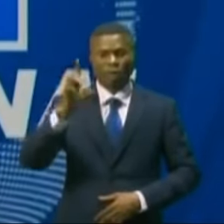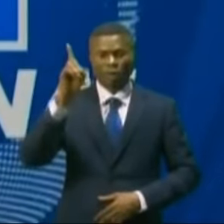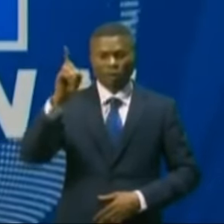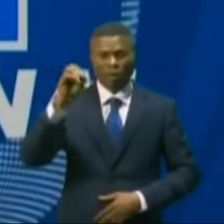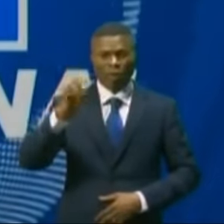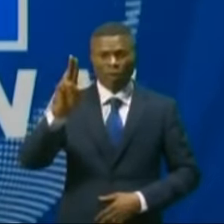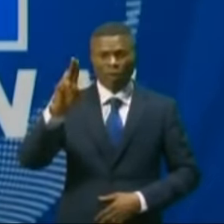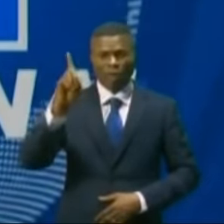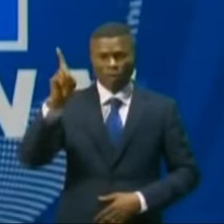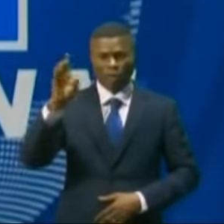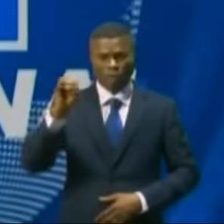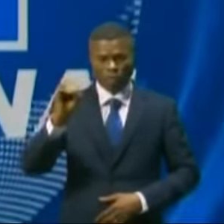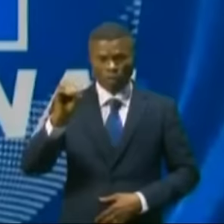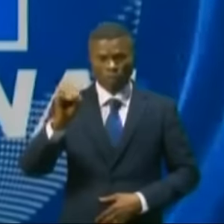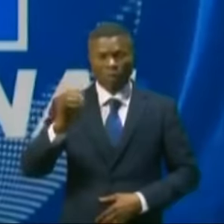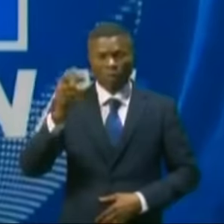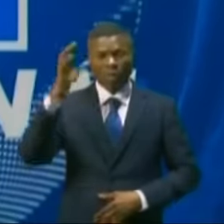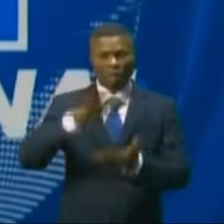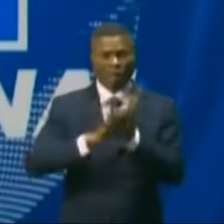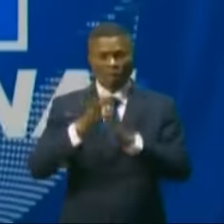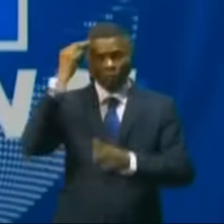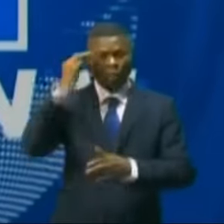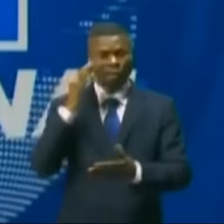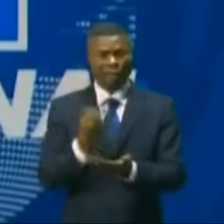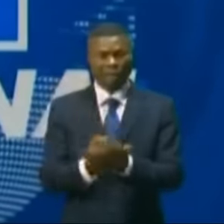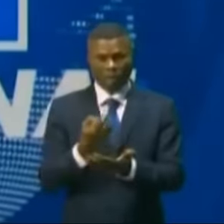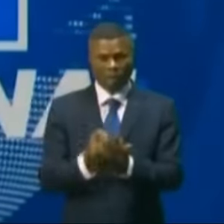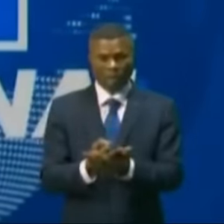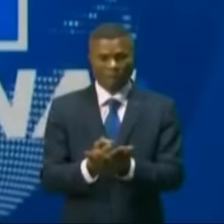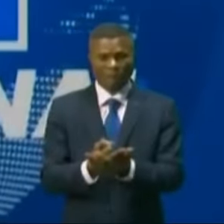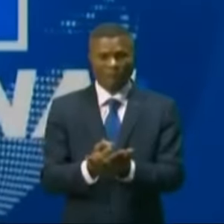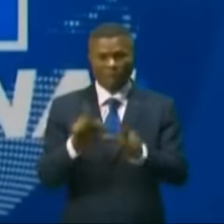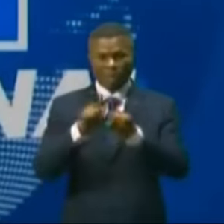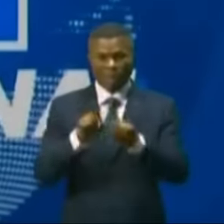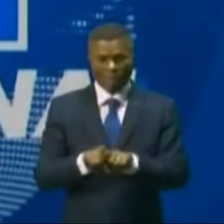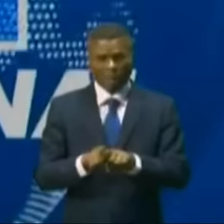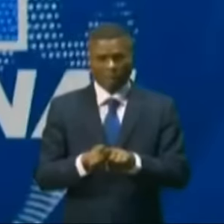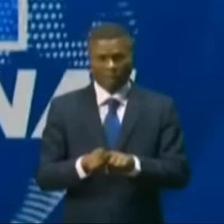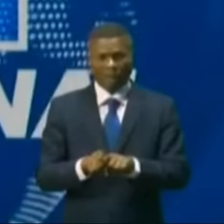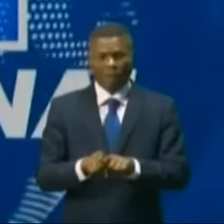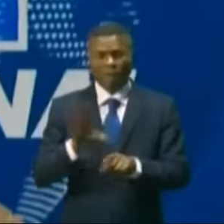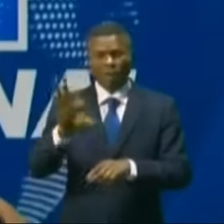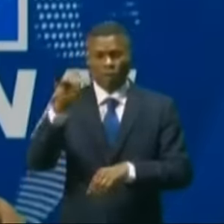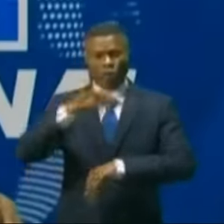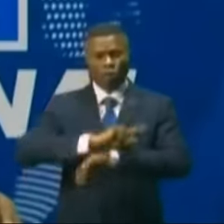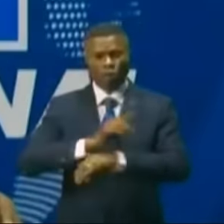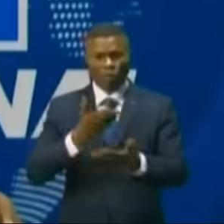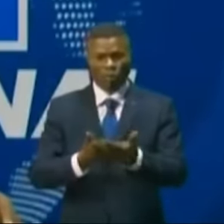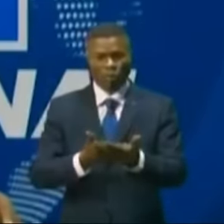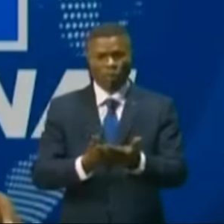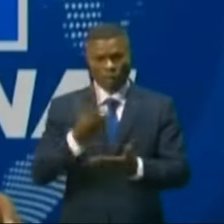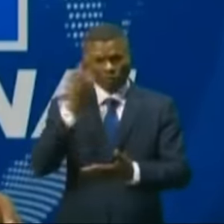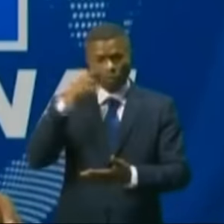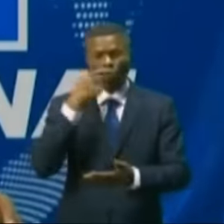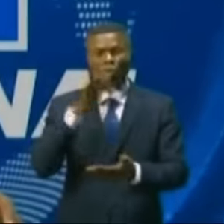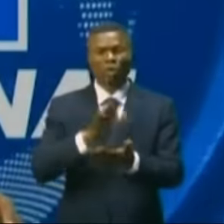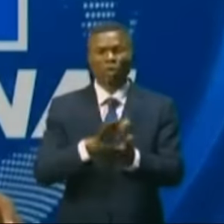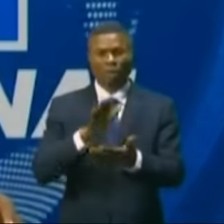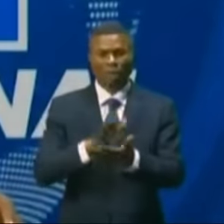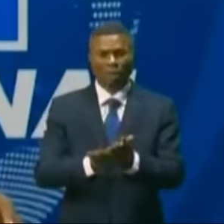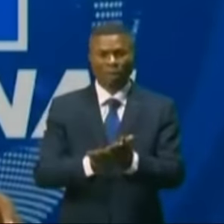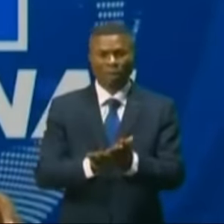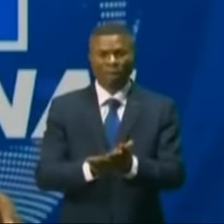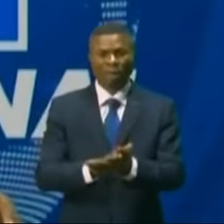au poste du ministre des Finances. Et elle saisit également l'occasion pour féliciter